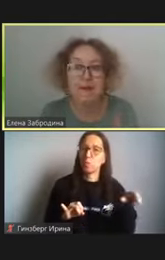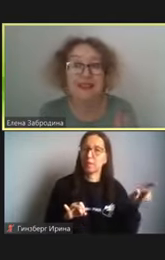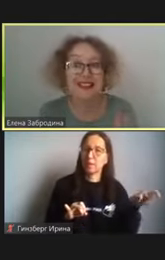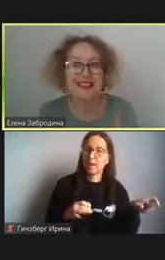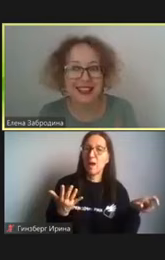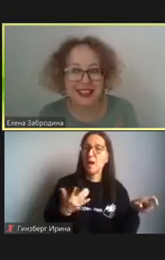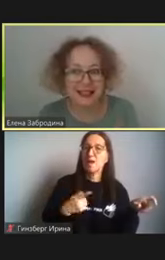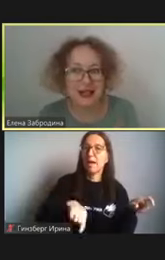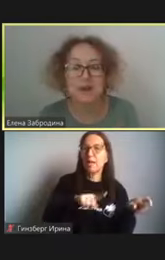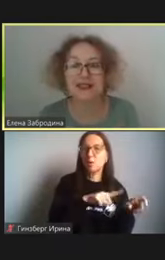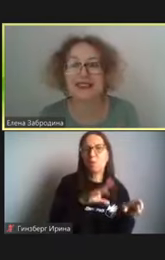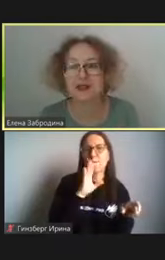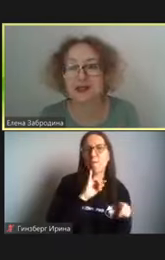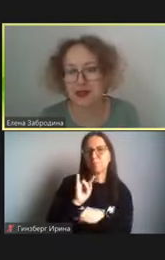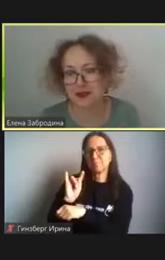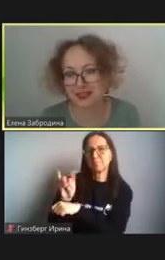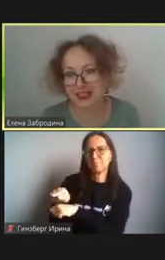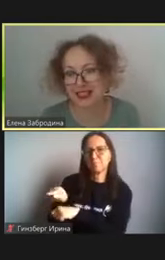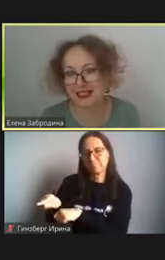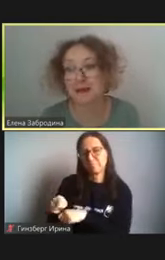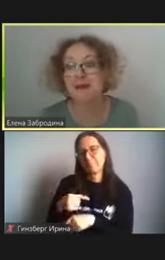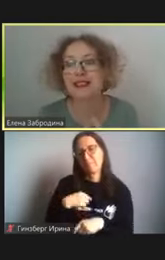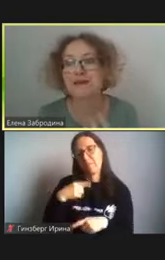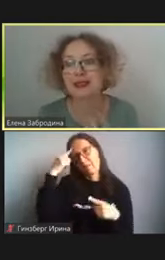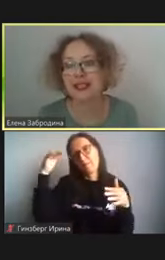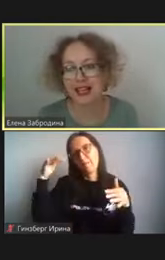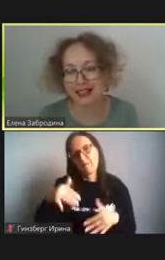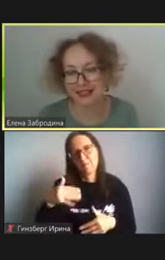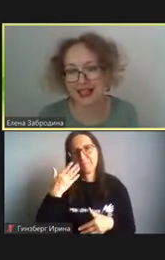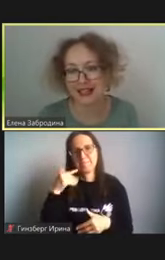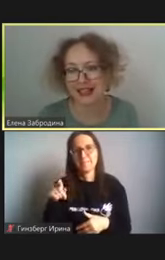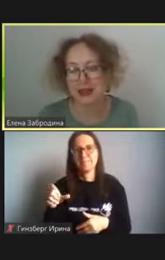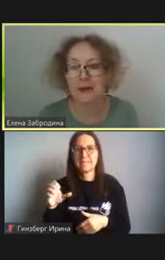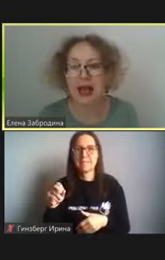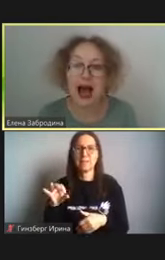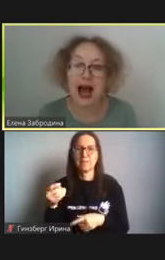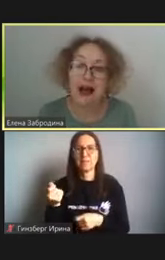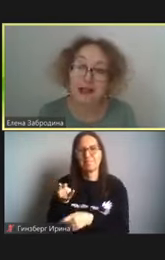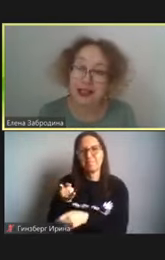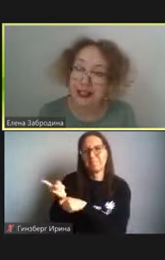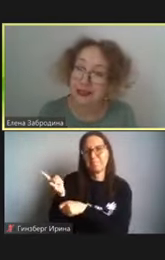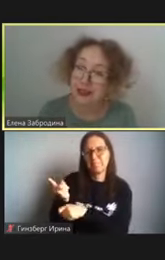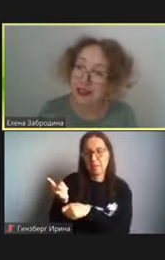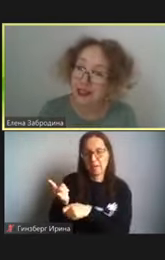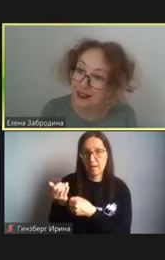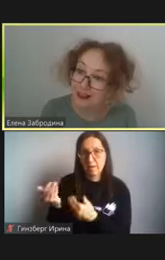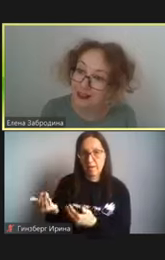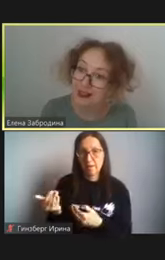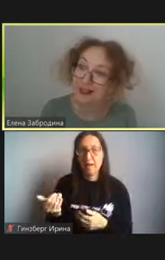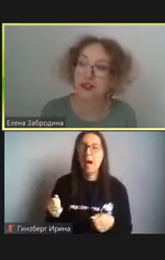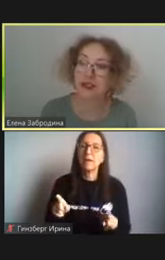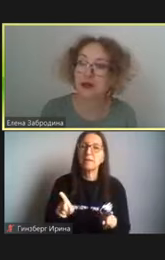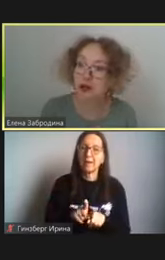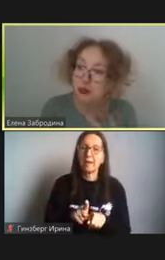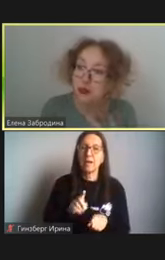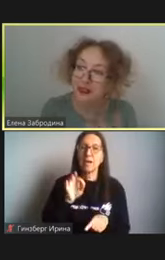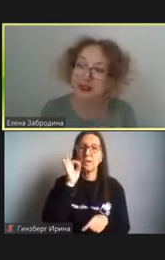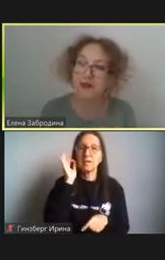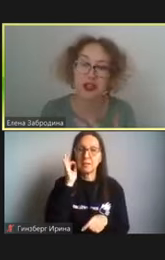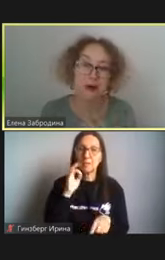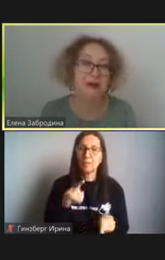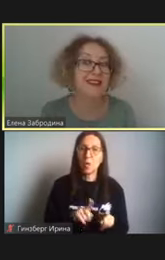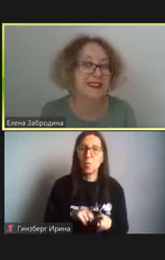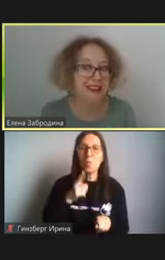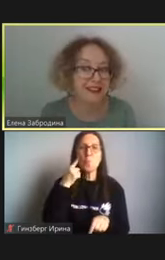которые обхитрили простодушного сатира, посмеялись над ним. А вот такая вот хитрость, вот такое вот